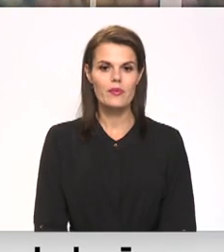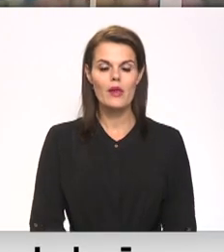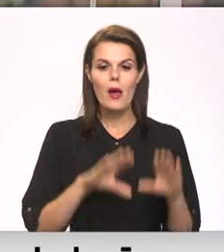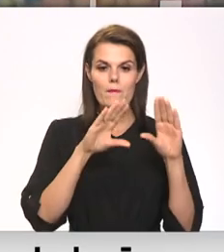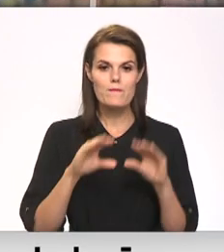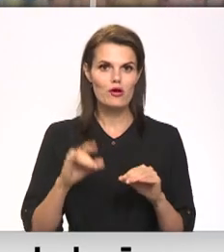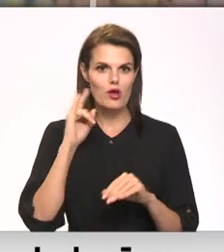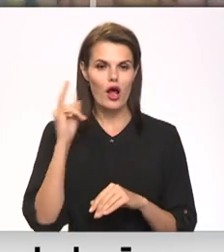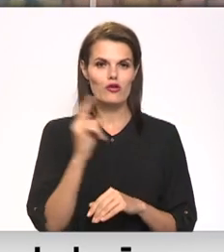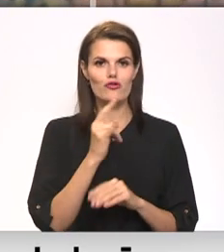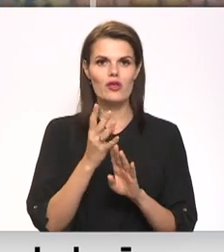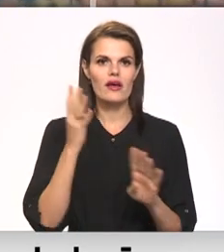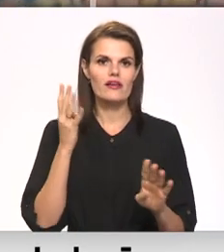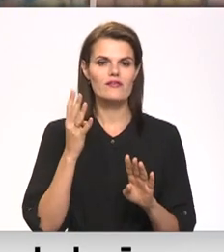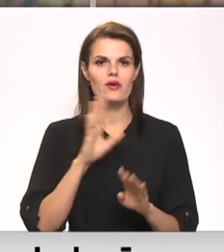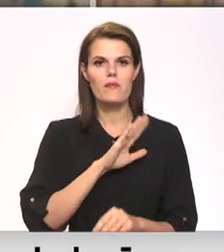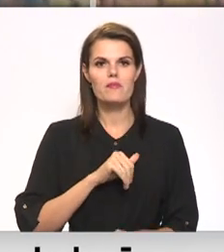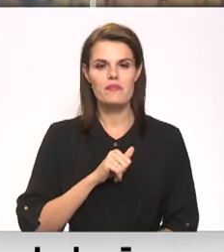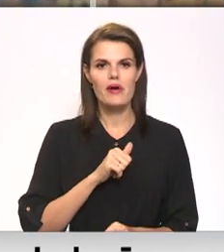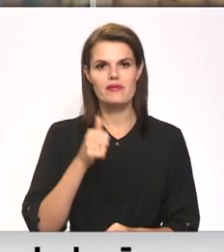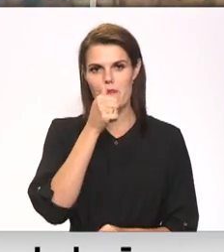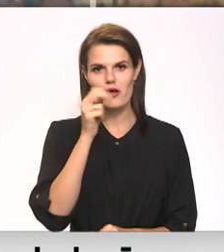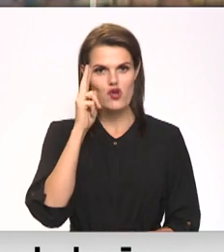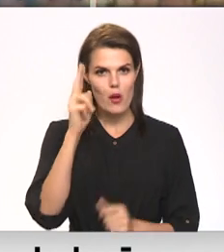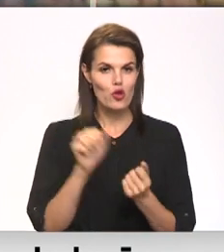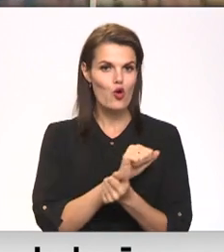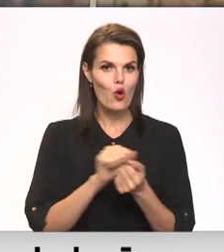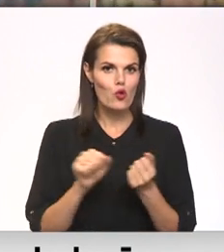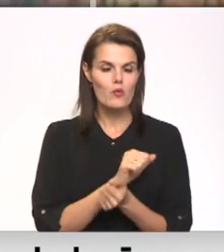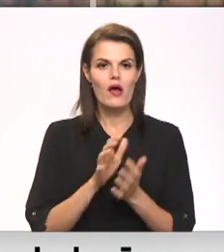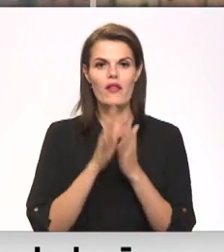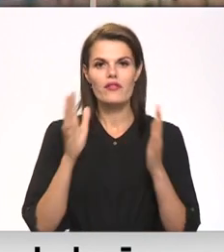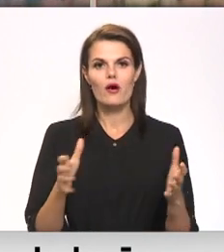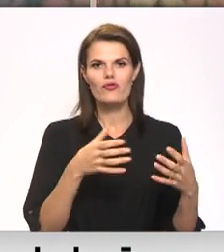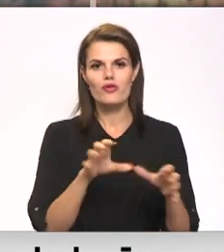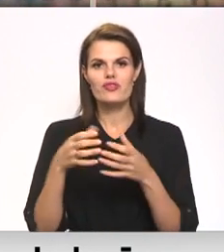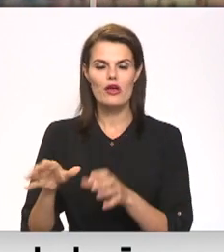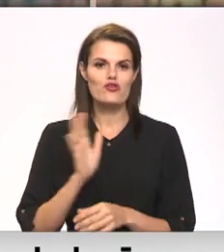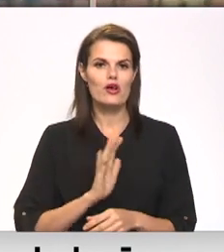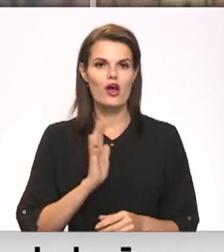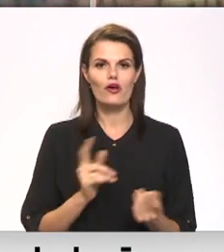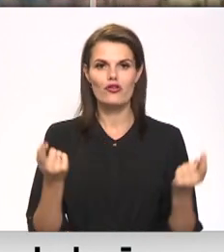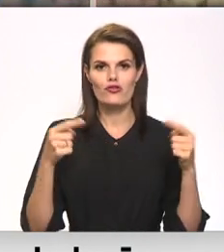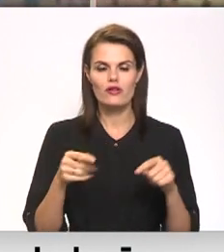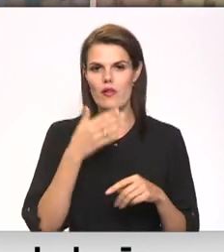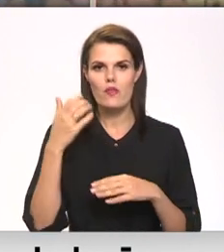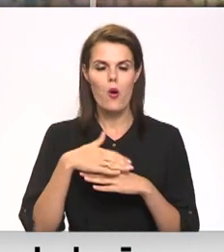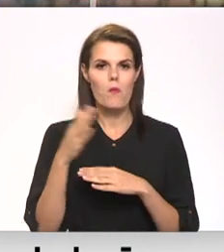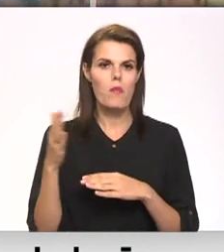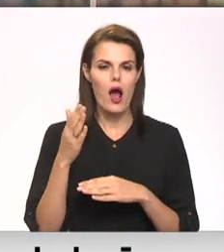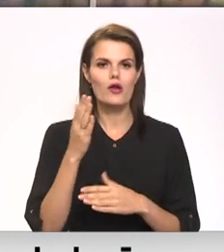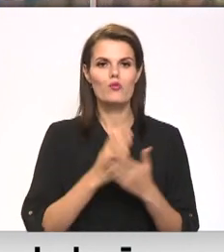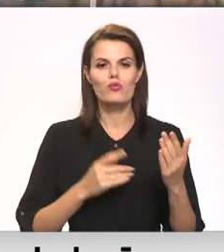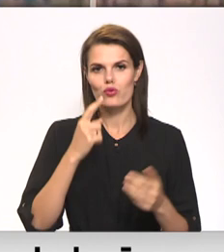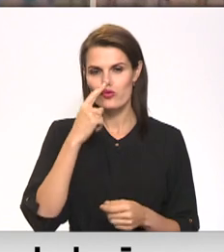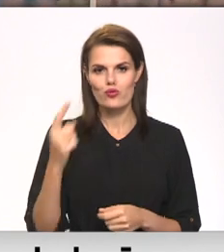Mazinājusies ažiotāža ar rindām pēc persona apliecinošiem dokumentiem. Daudzos iecirkņos gaidīšanas laiks vairs nepārsniec